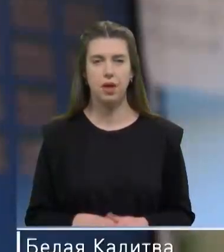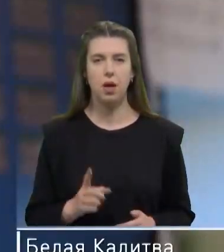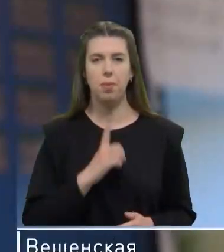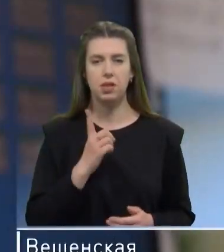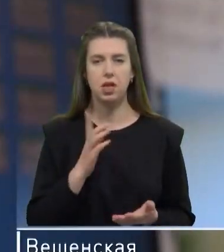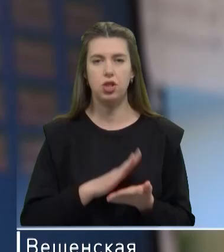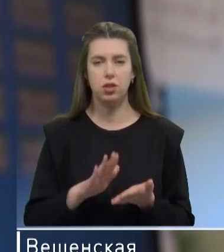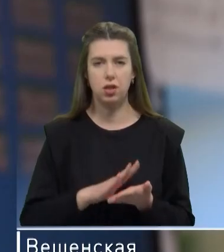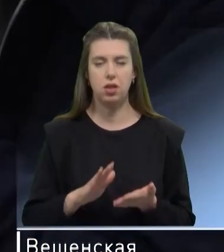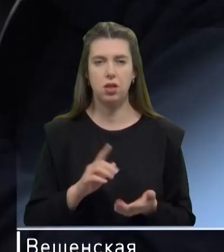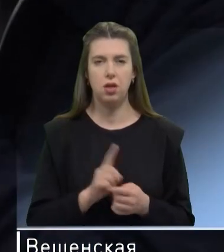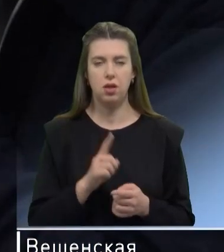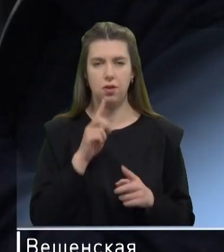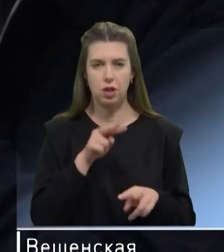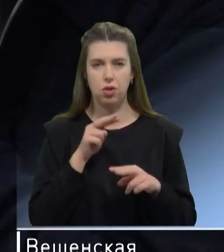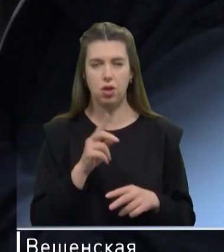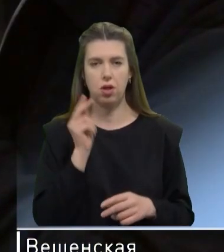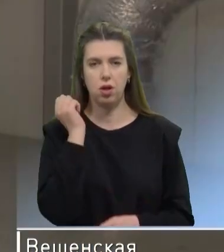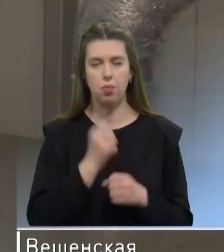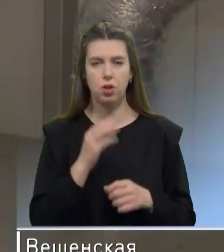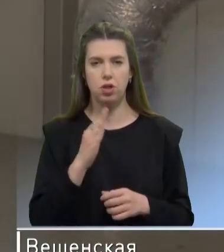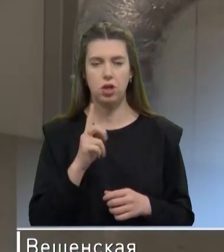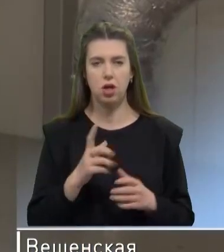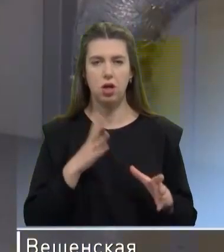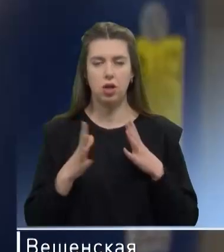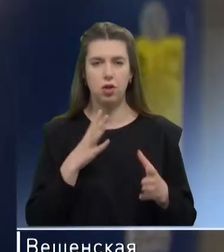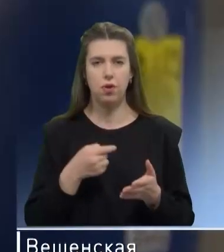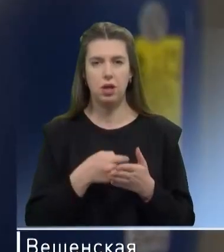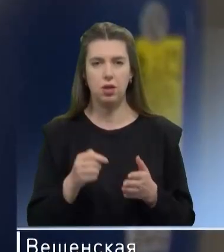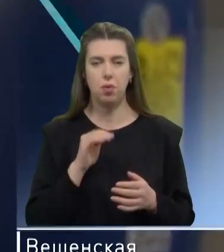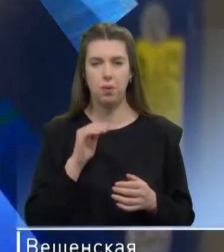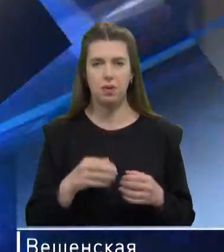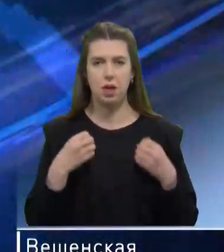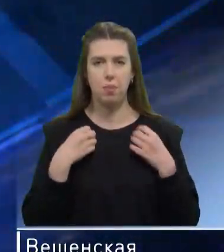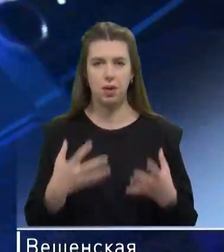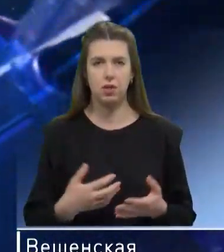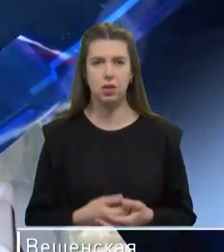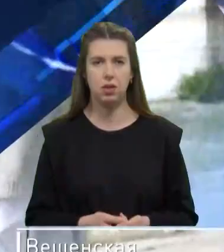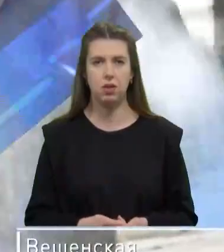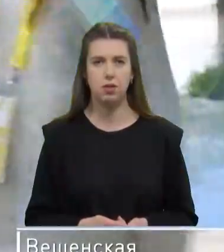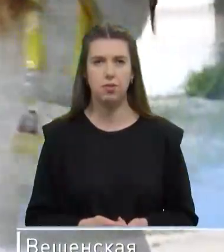Мастера чистоты, воды и света, работники ЖКХ готовятся отметить профессиональный праздник.